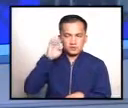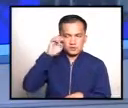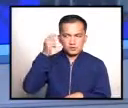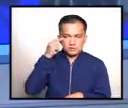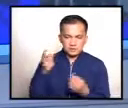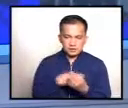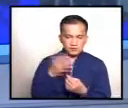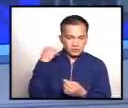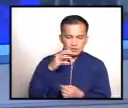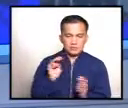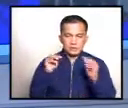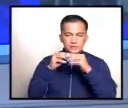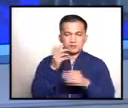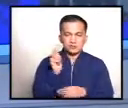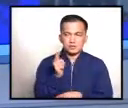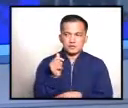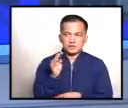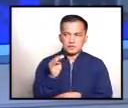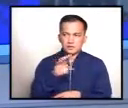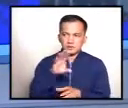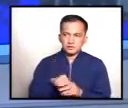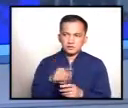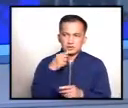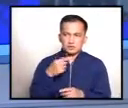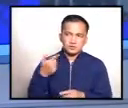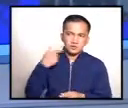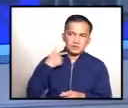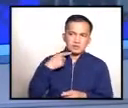noong 2014 matapos idawit sa